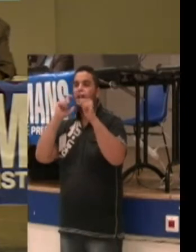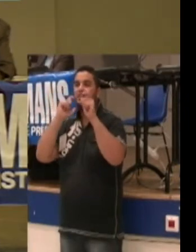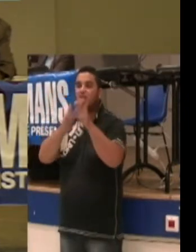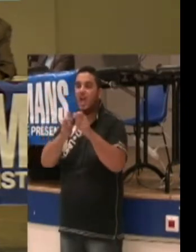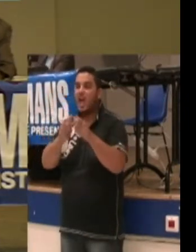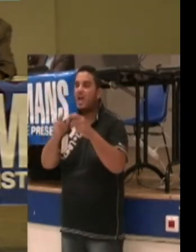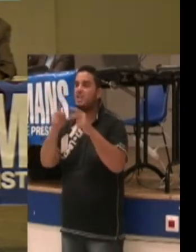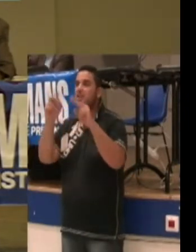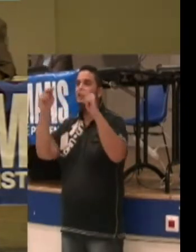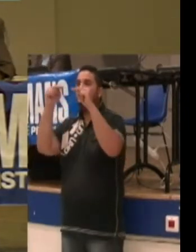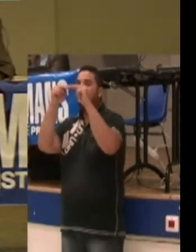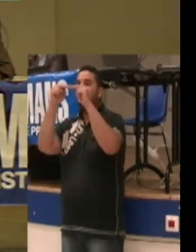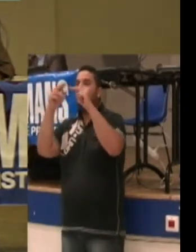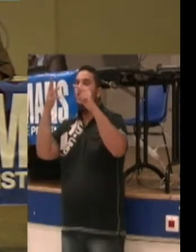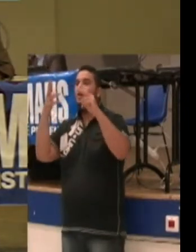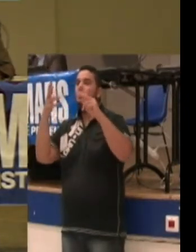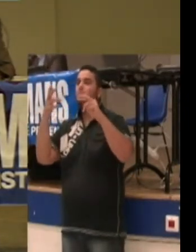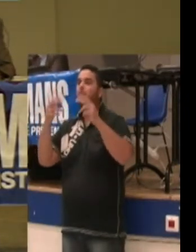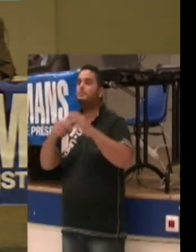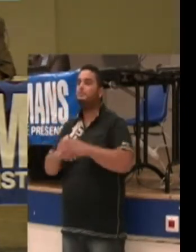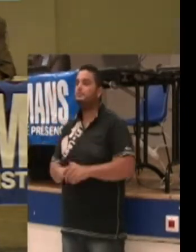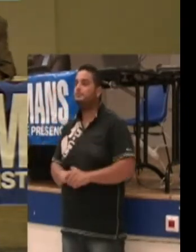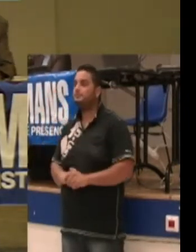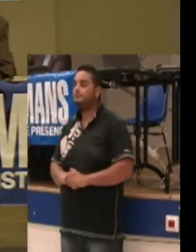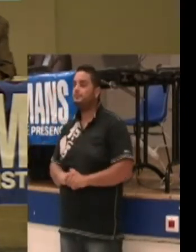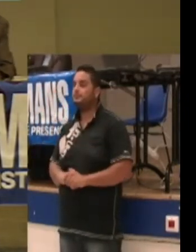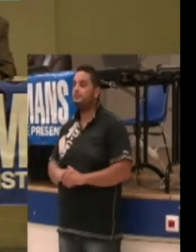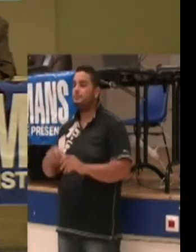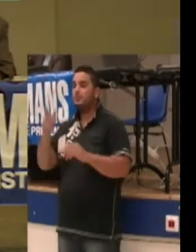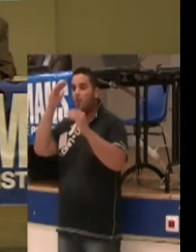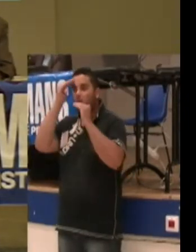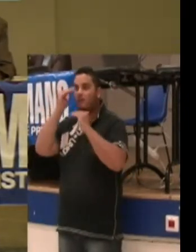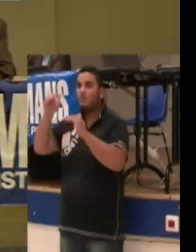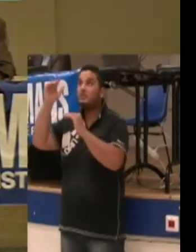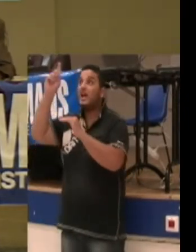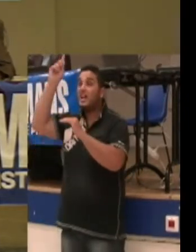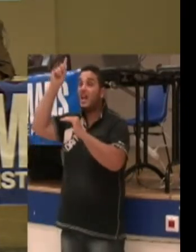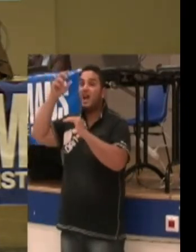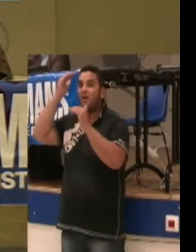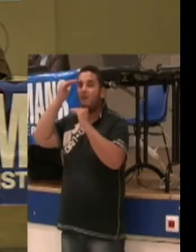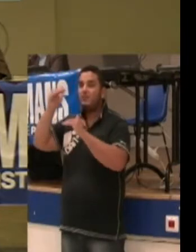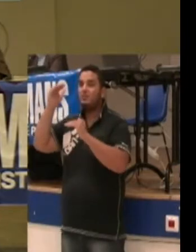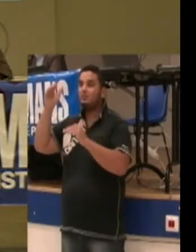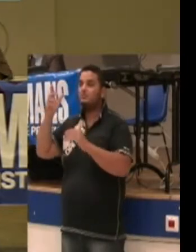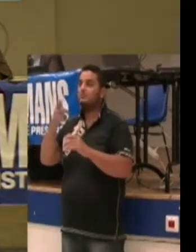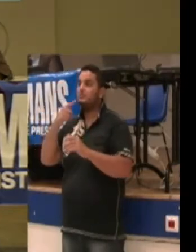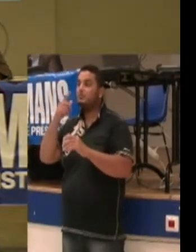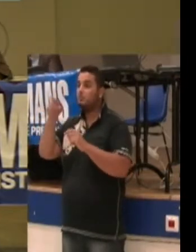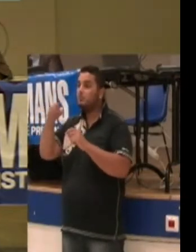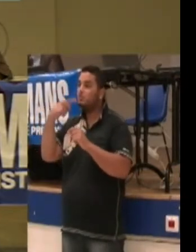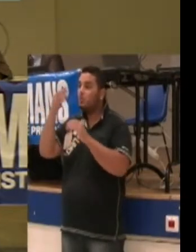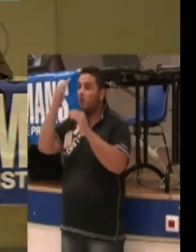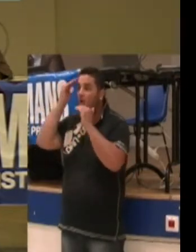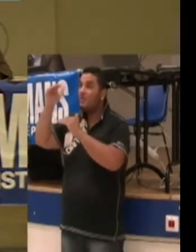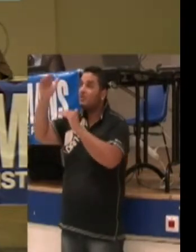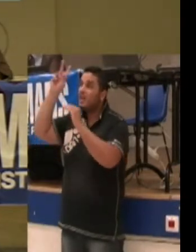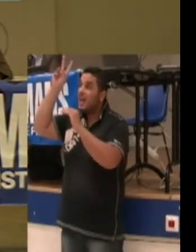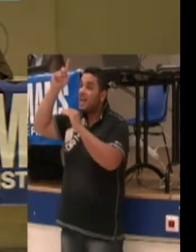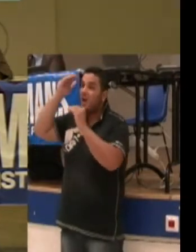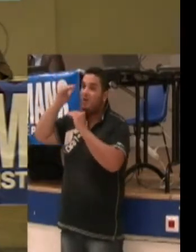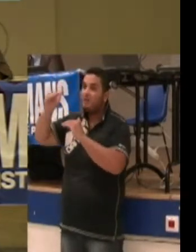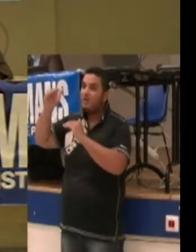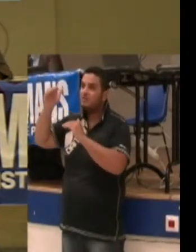al-Tawakkul. Manzilat al-Tawakkul, ça veut dire quoi? Faire confiance à Allah. À un moment donné, tu fais tellement confiance à Allah que ce qui